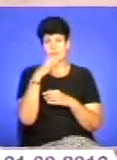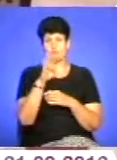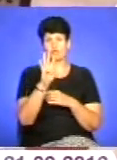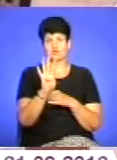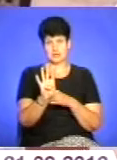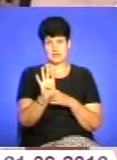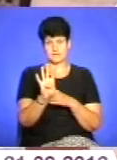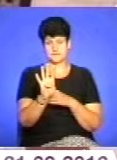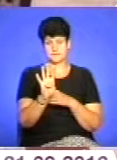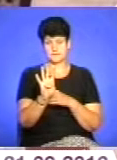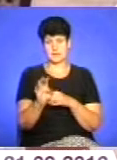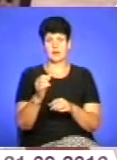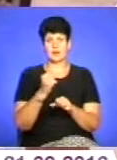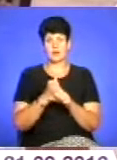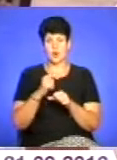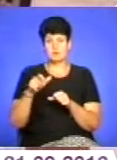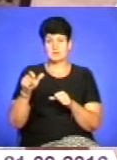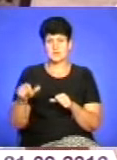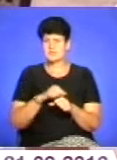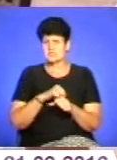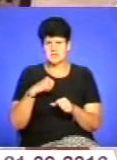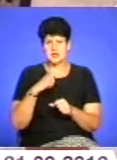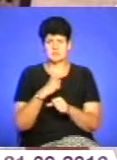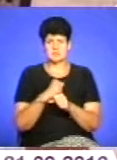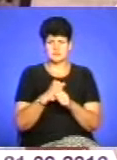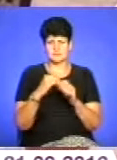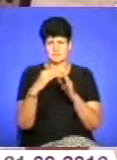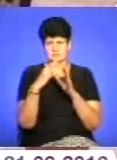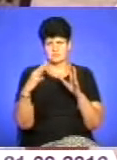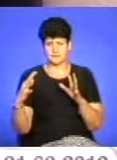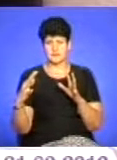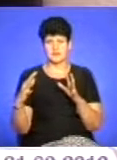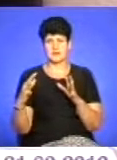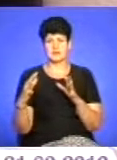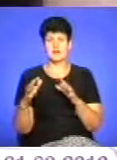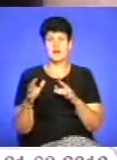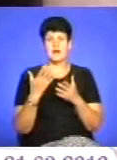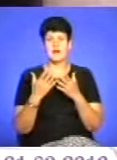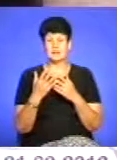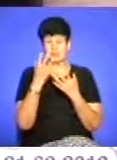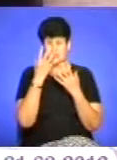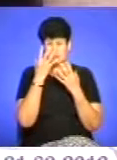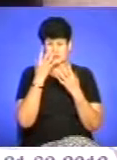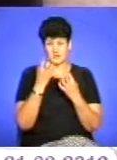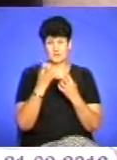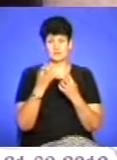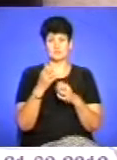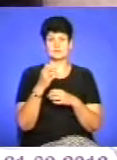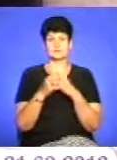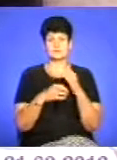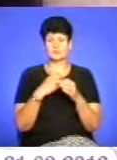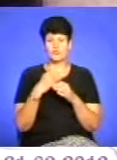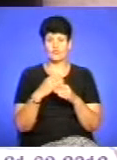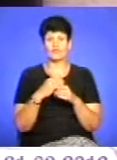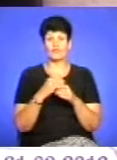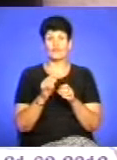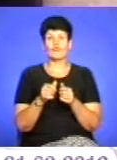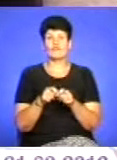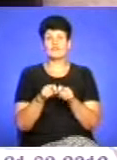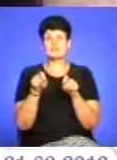4. Робітники самотужки обгородили його підручними матеріалами, однак у темну пору доби у відкритий колодязь